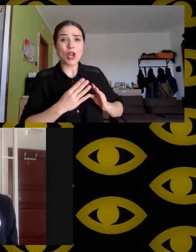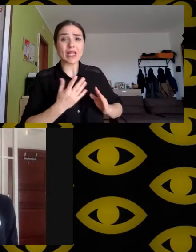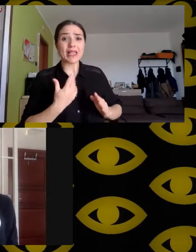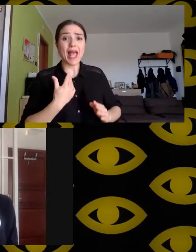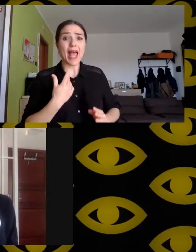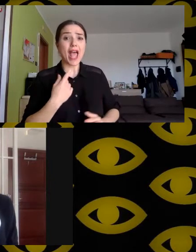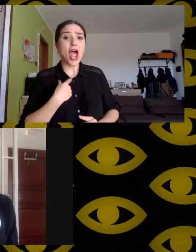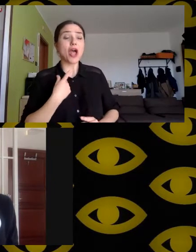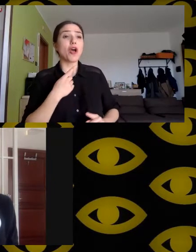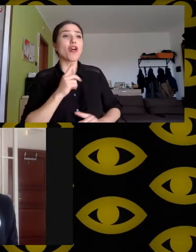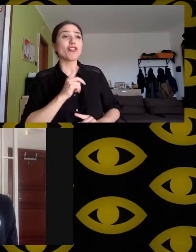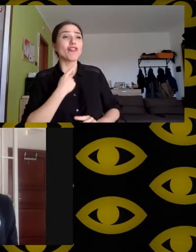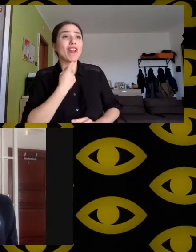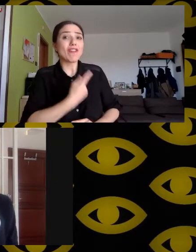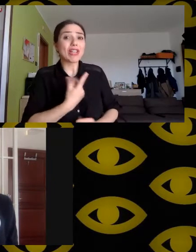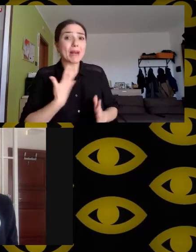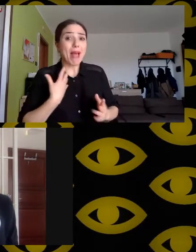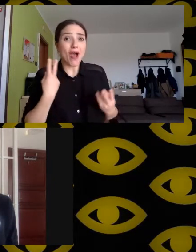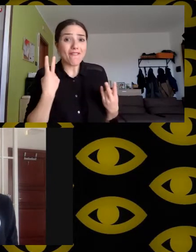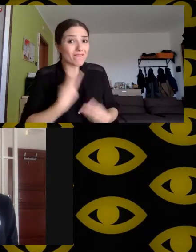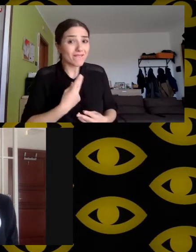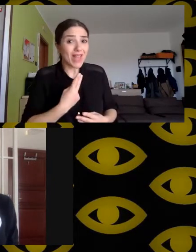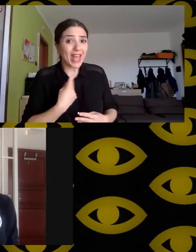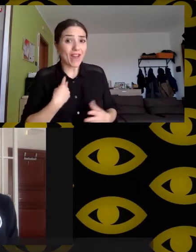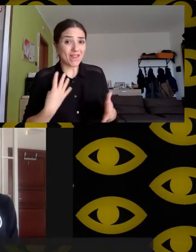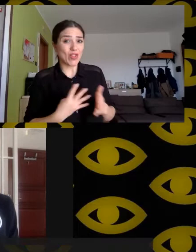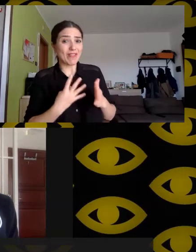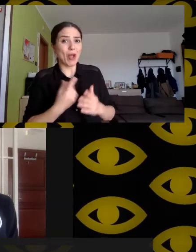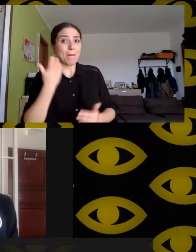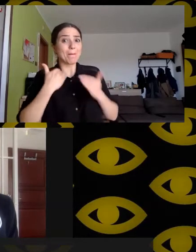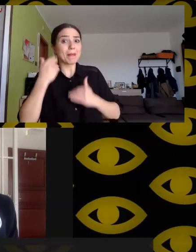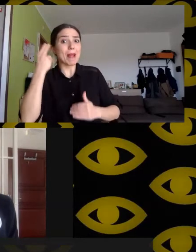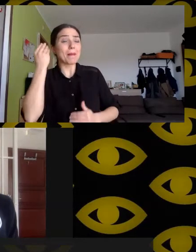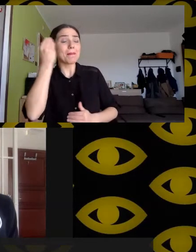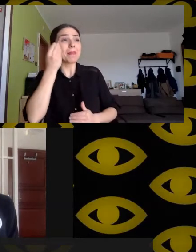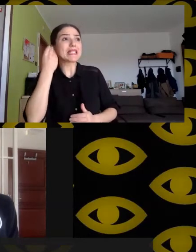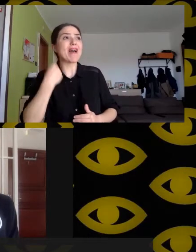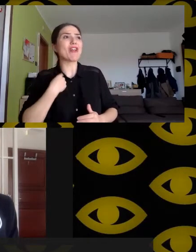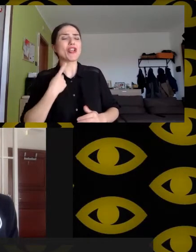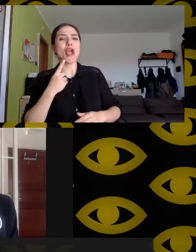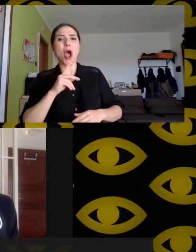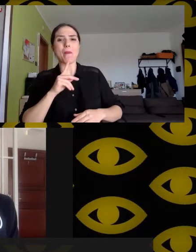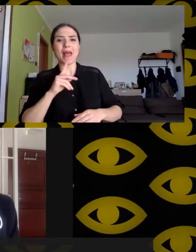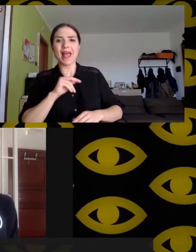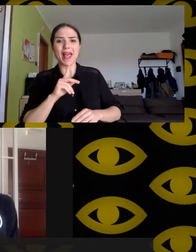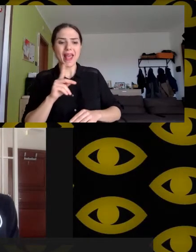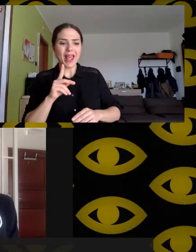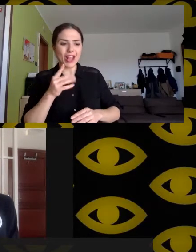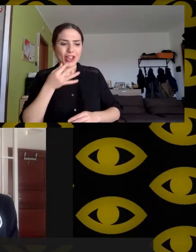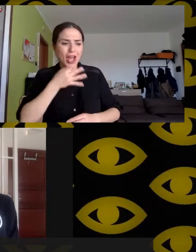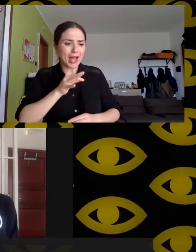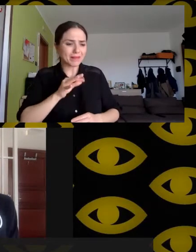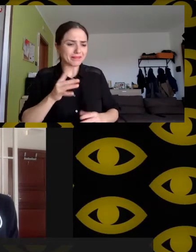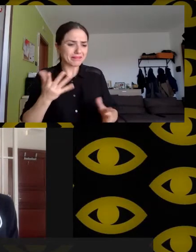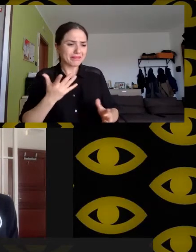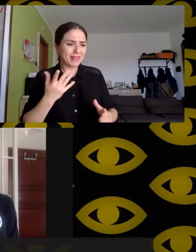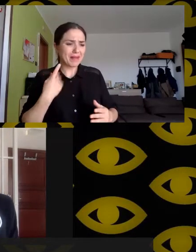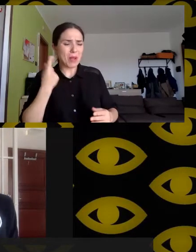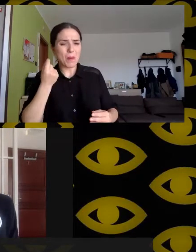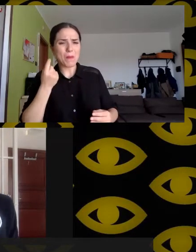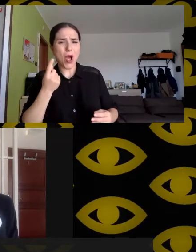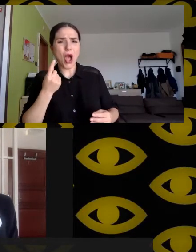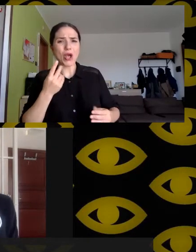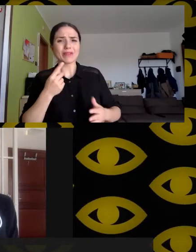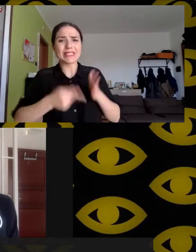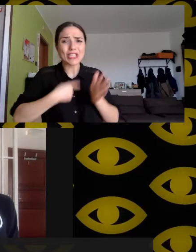sul tavolo, perché non so voi, ma io ho incominciato a perdere il dettaglio delle cose e quindi sembrava